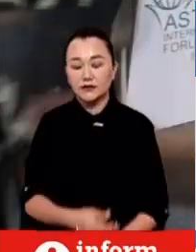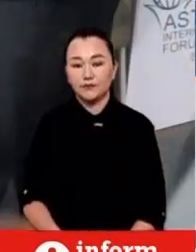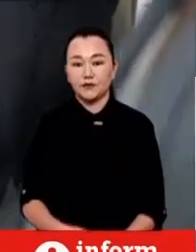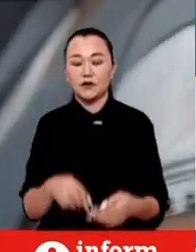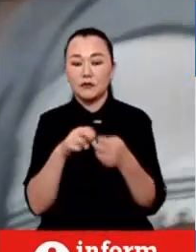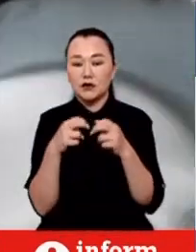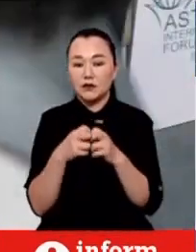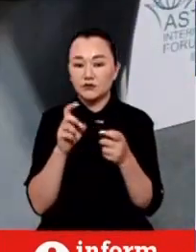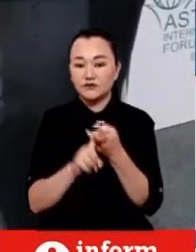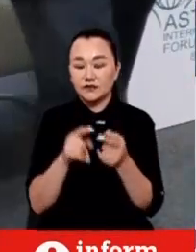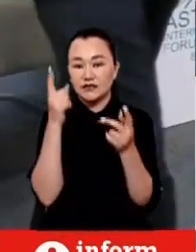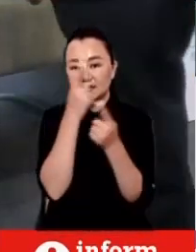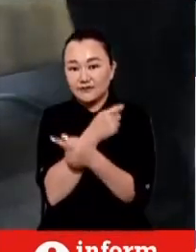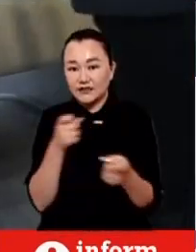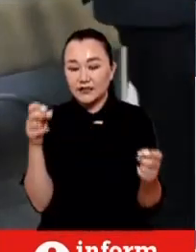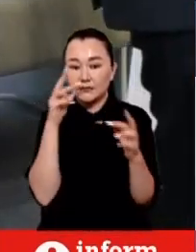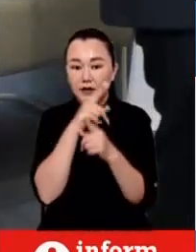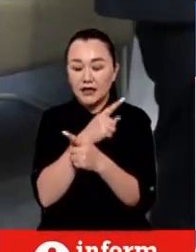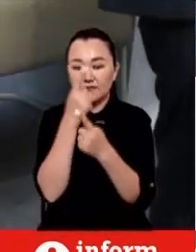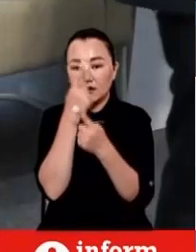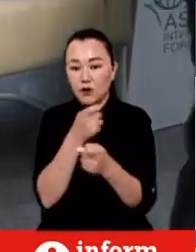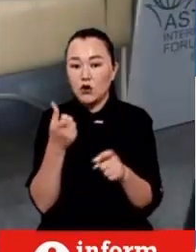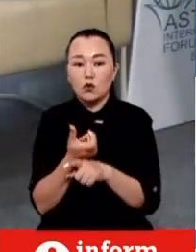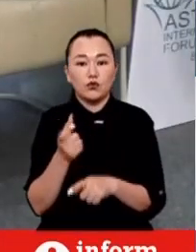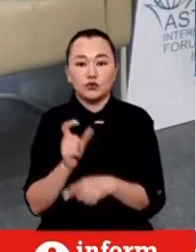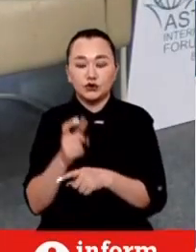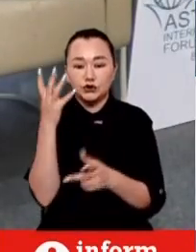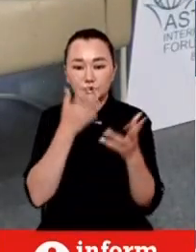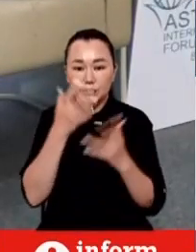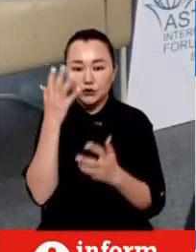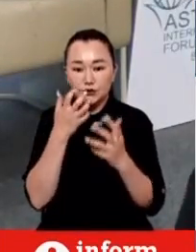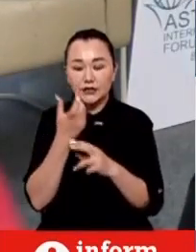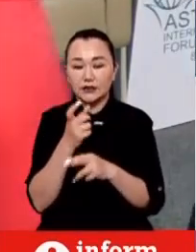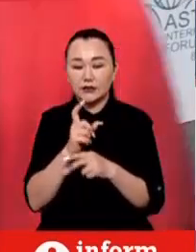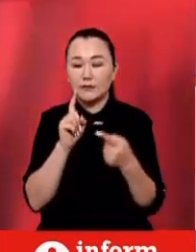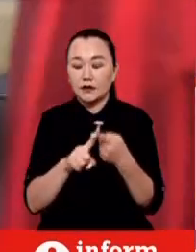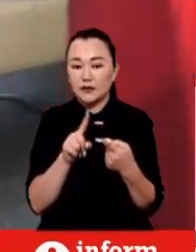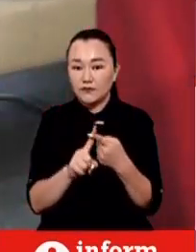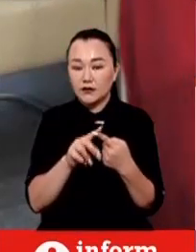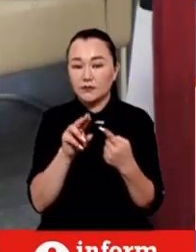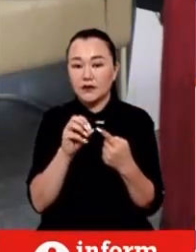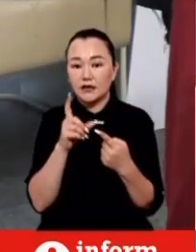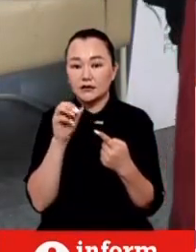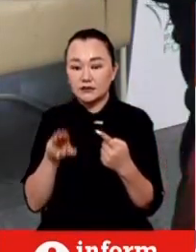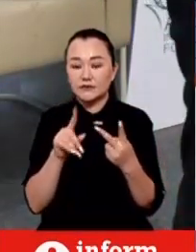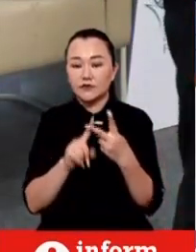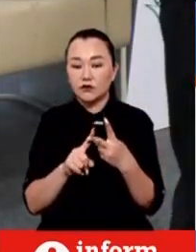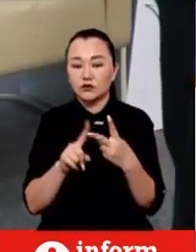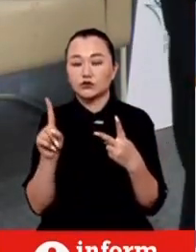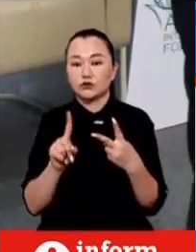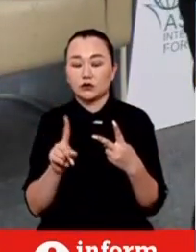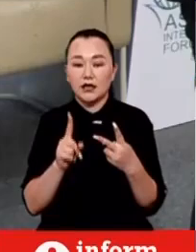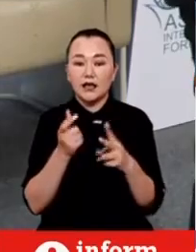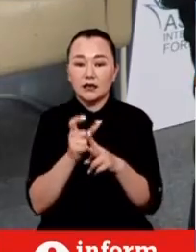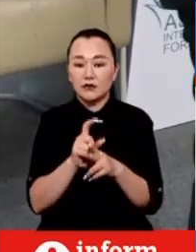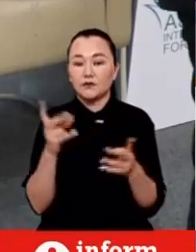с распространением недостоверной информации, очень серьезные, это первый тезис. Второе, что с